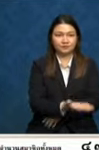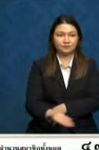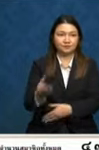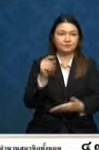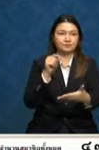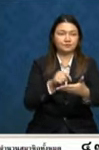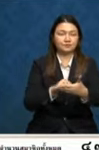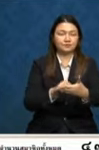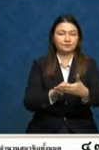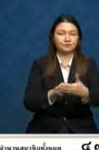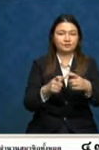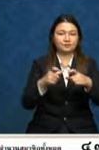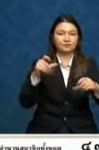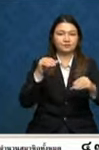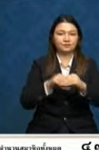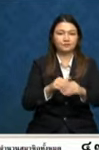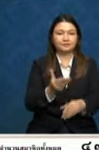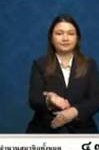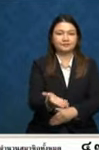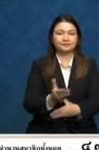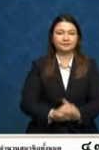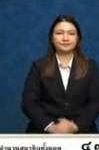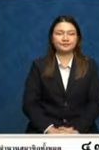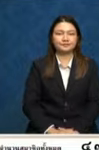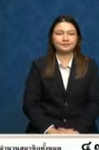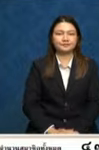ดบัตรแสดงตนเลยครับ